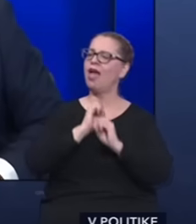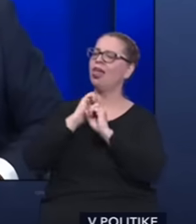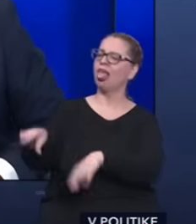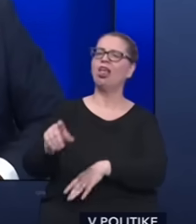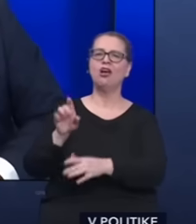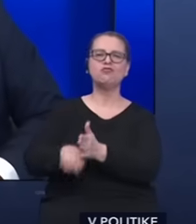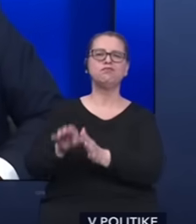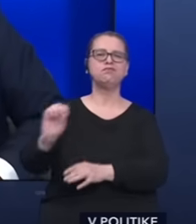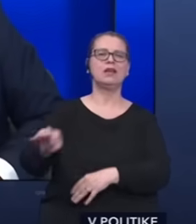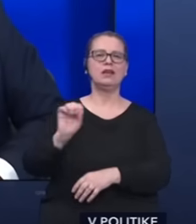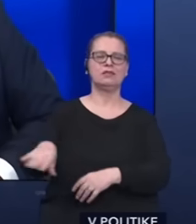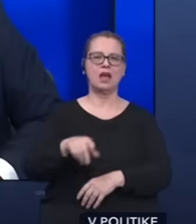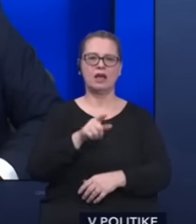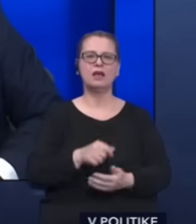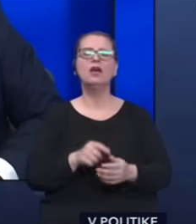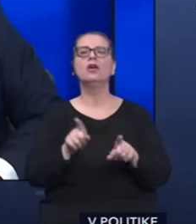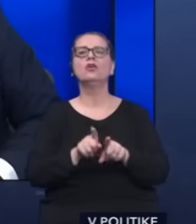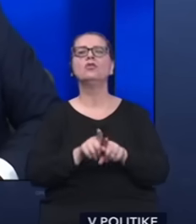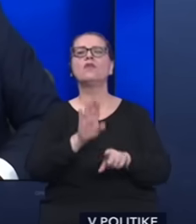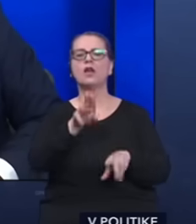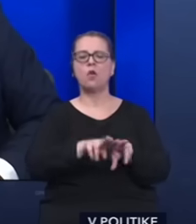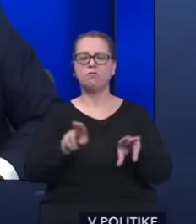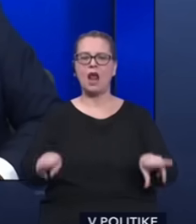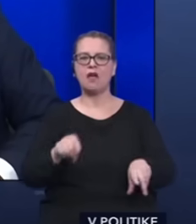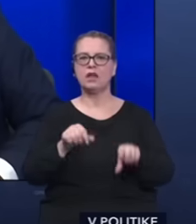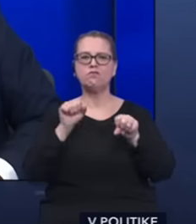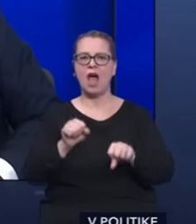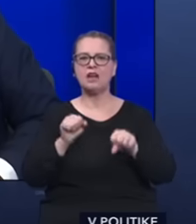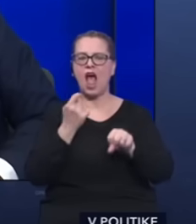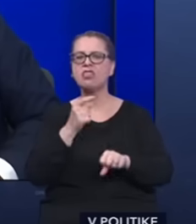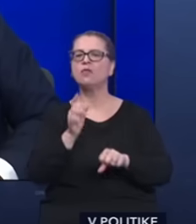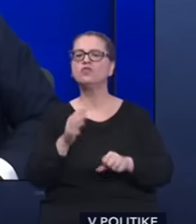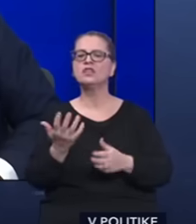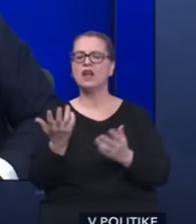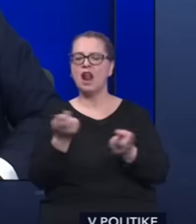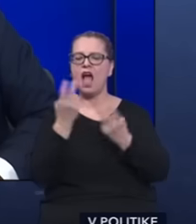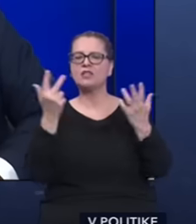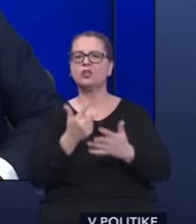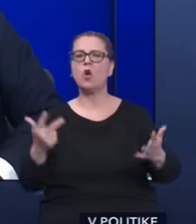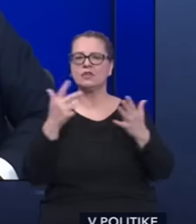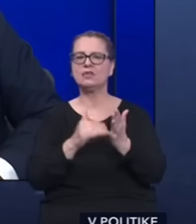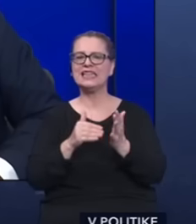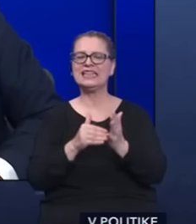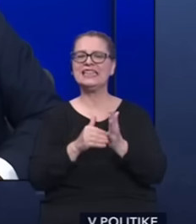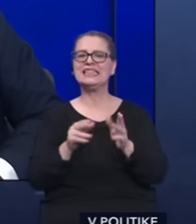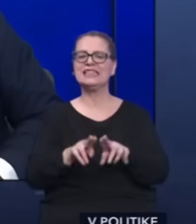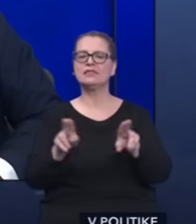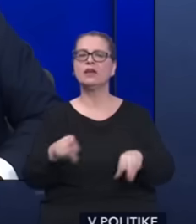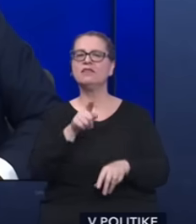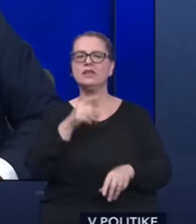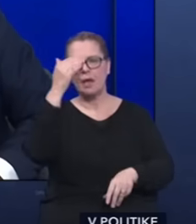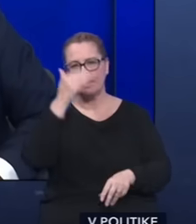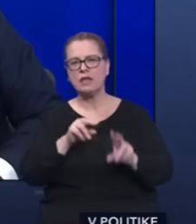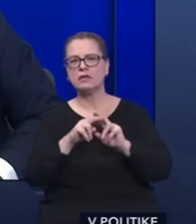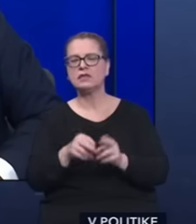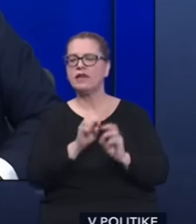sa, tak ako ten váš právnik Baránik, ktorý už teraz musí zháňať 80 000 na tú sudkyňu, vy ste majstri sveta v hádzaní špiny,